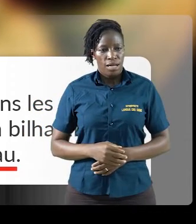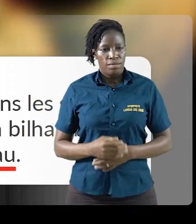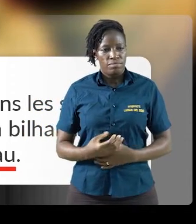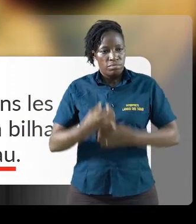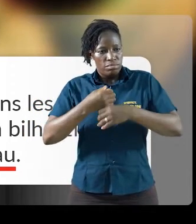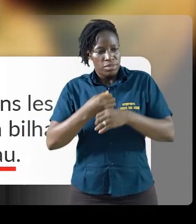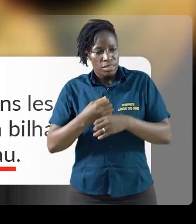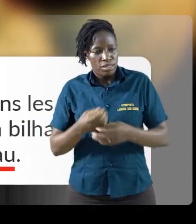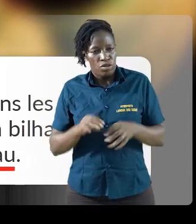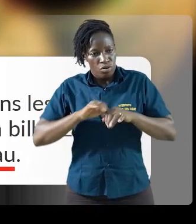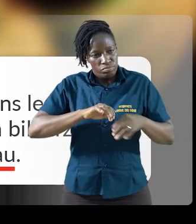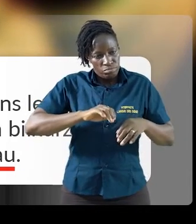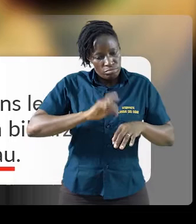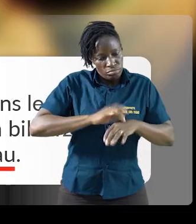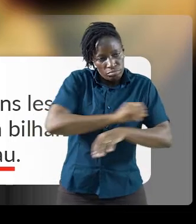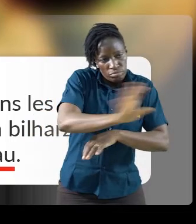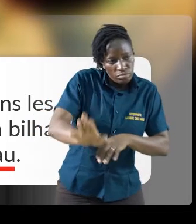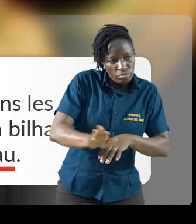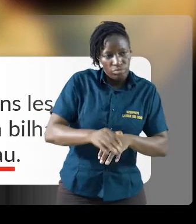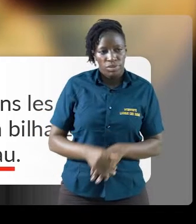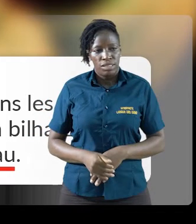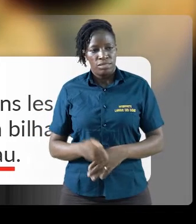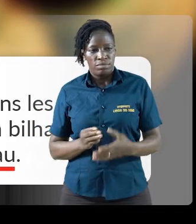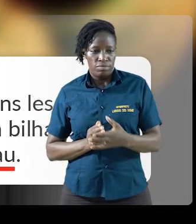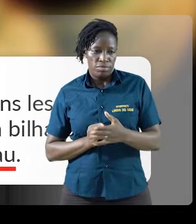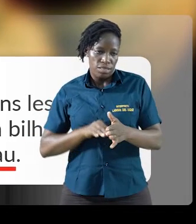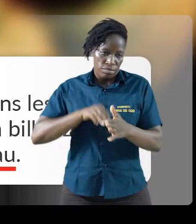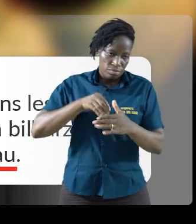pénétration du microbe à travers la peau.